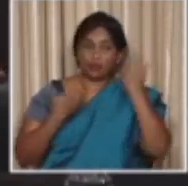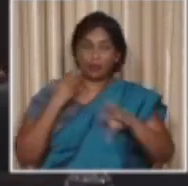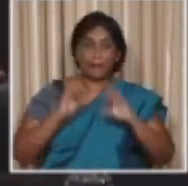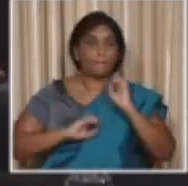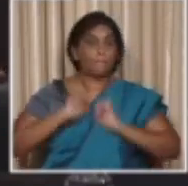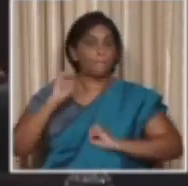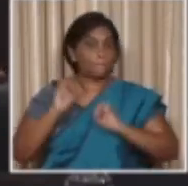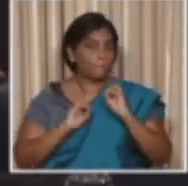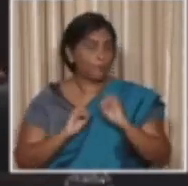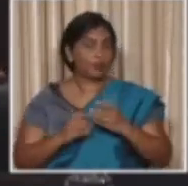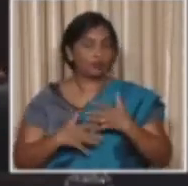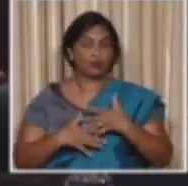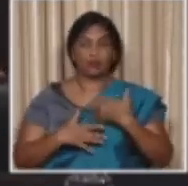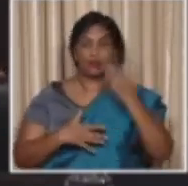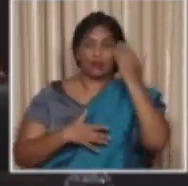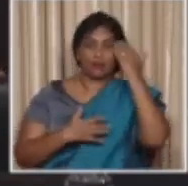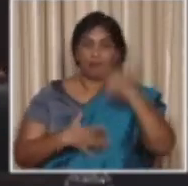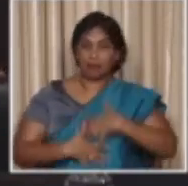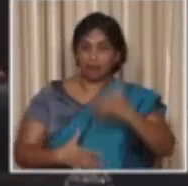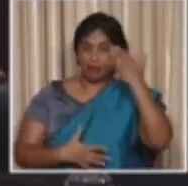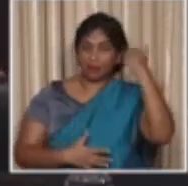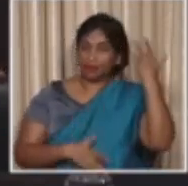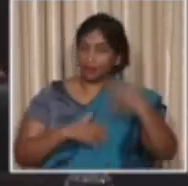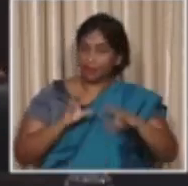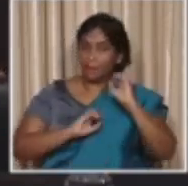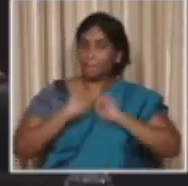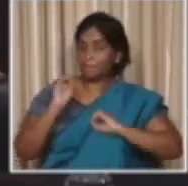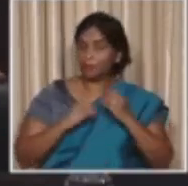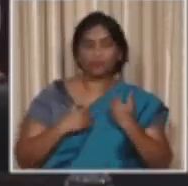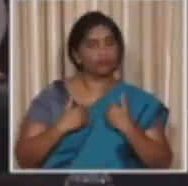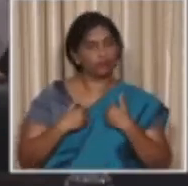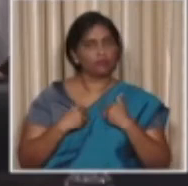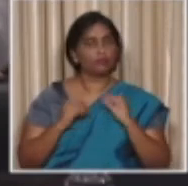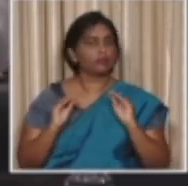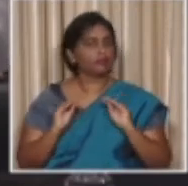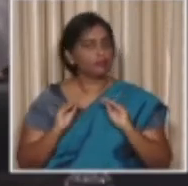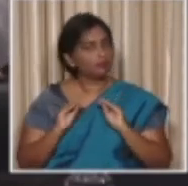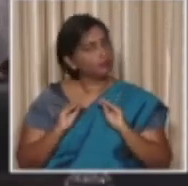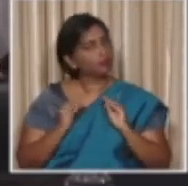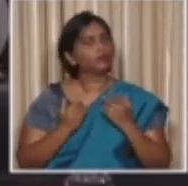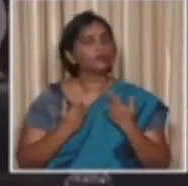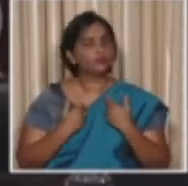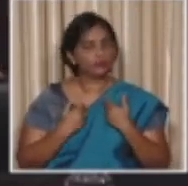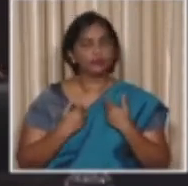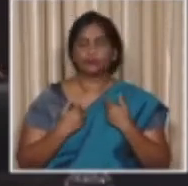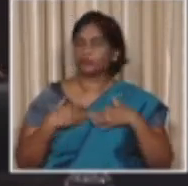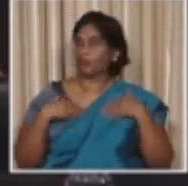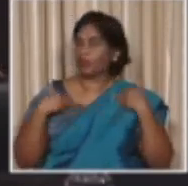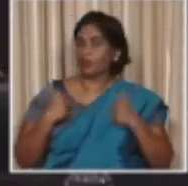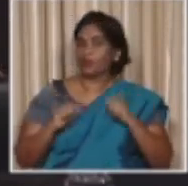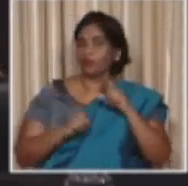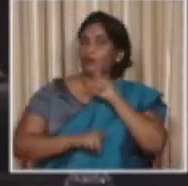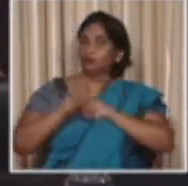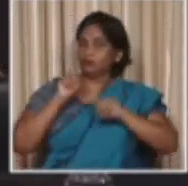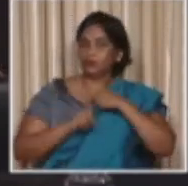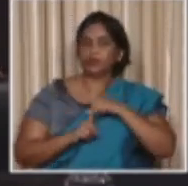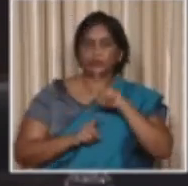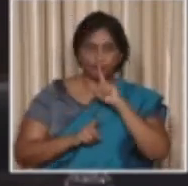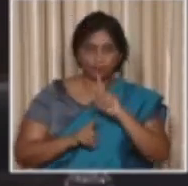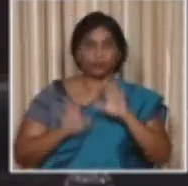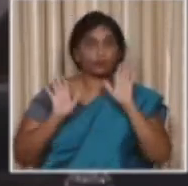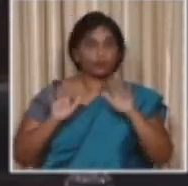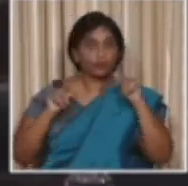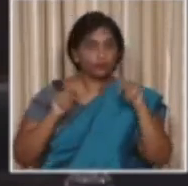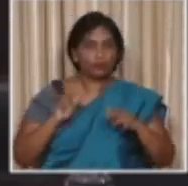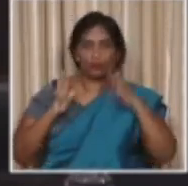අනුපාතේ මාතෘ මරණ අනුපාතේ ඒව ගැන අපි යම් සෑහීමකට පත් වෙන කතා කිව්වා හැබැයි